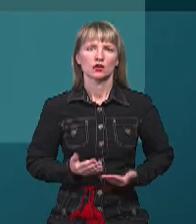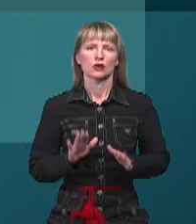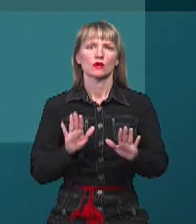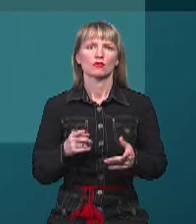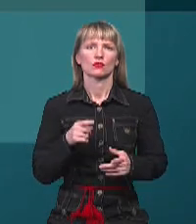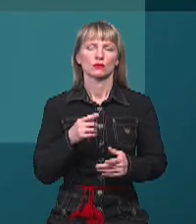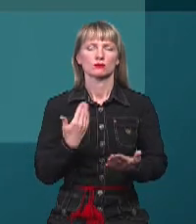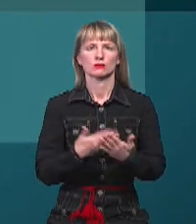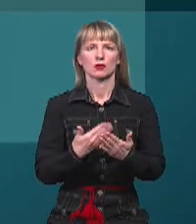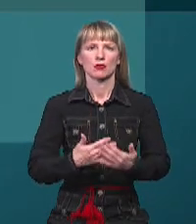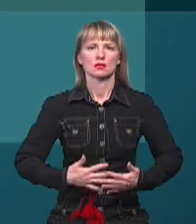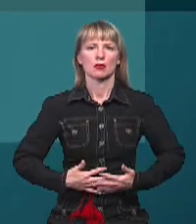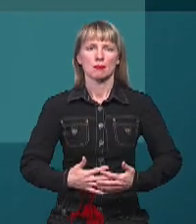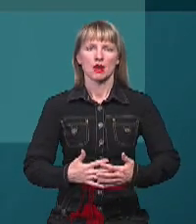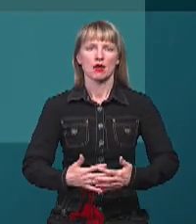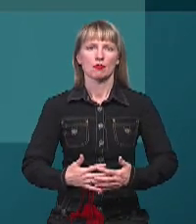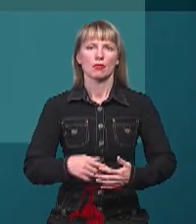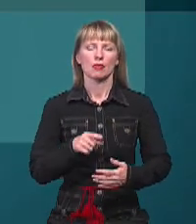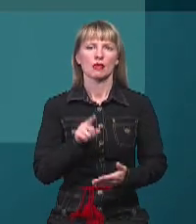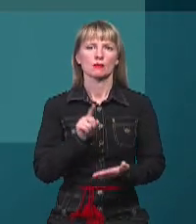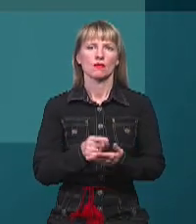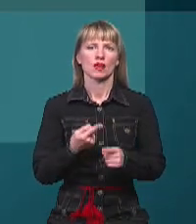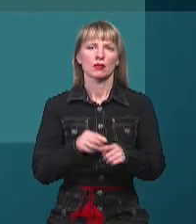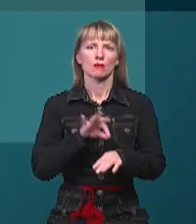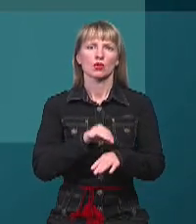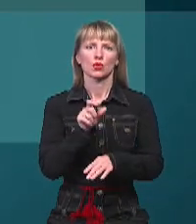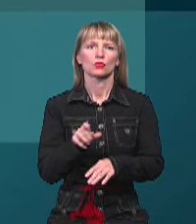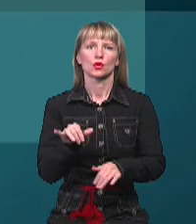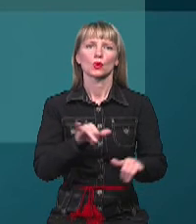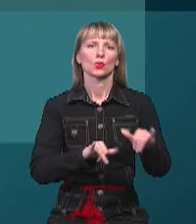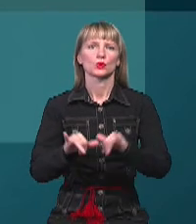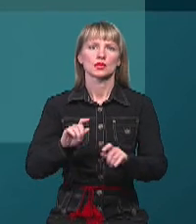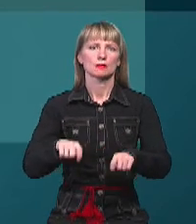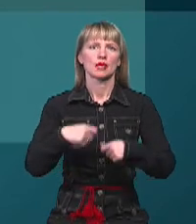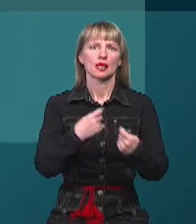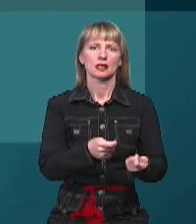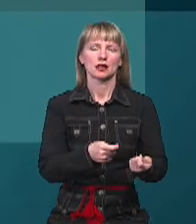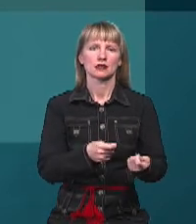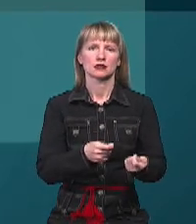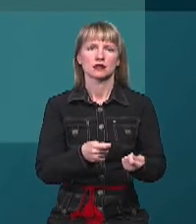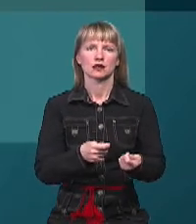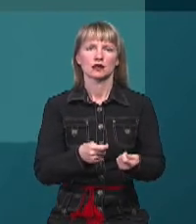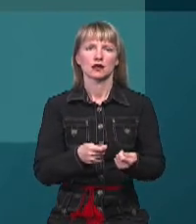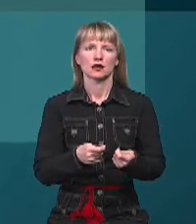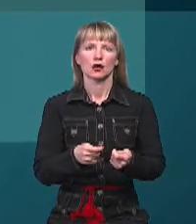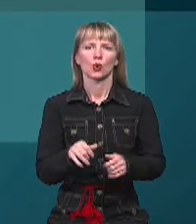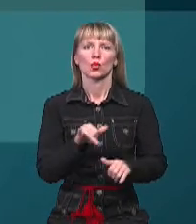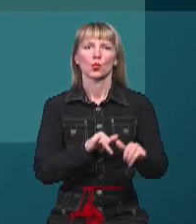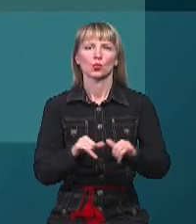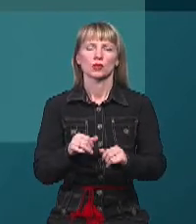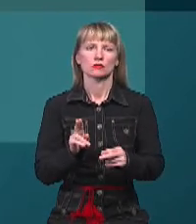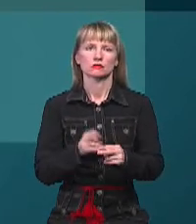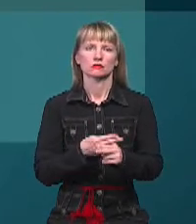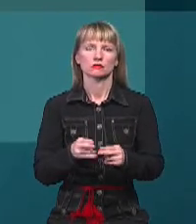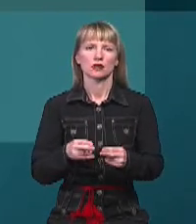декретну відпустку, да, вона повинні ці пацієнти повинні кудись перейти. Тобто перепідписати ці декларації